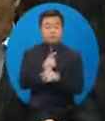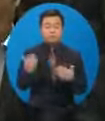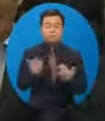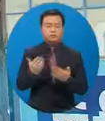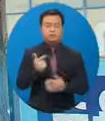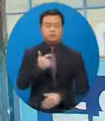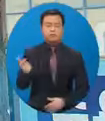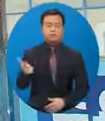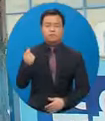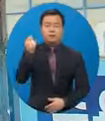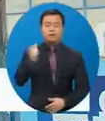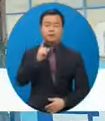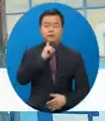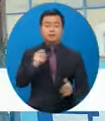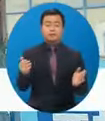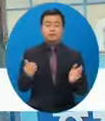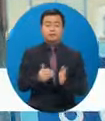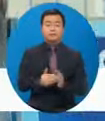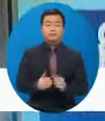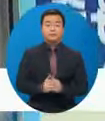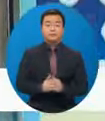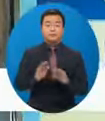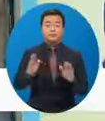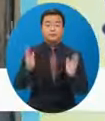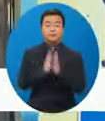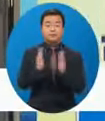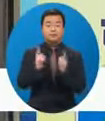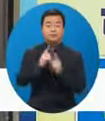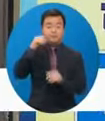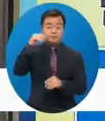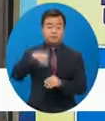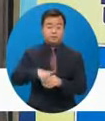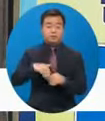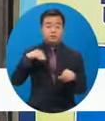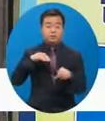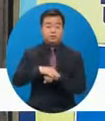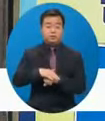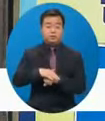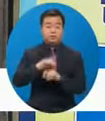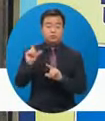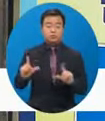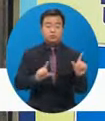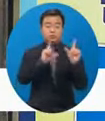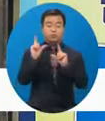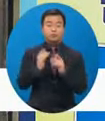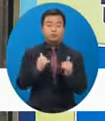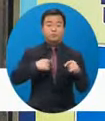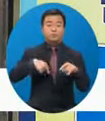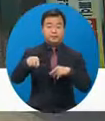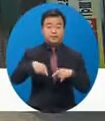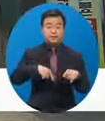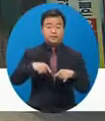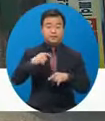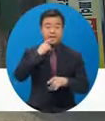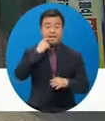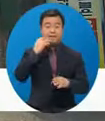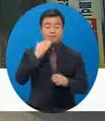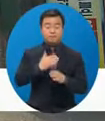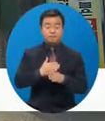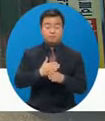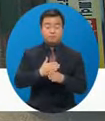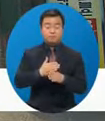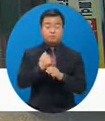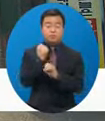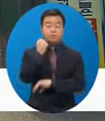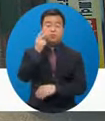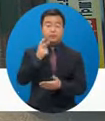겁니다 직선제로 이렇게 주민자치 주민 뭐 민주의 원칙에 의해서